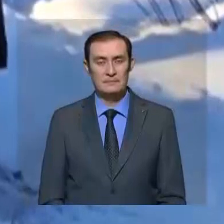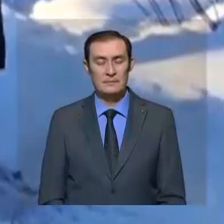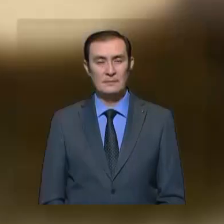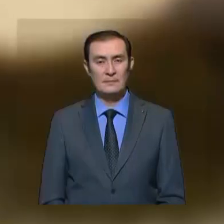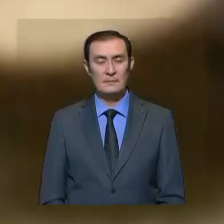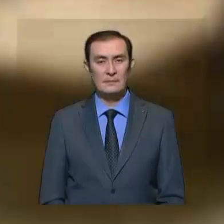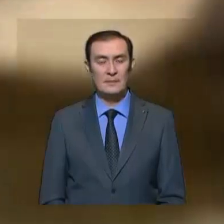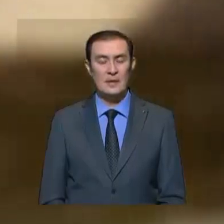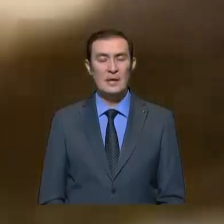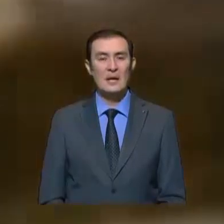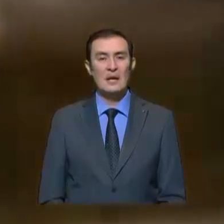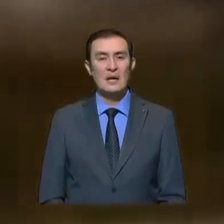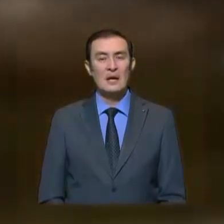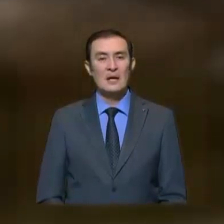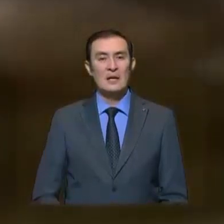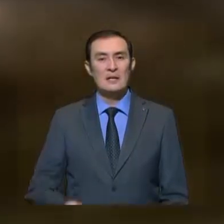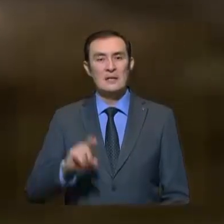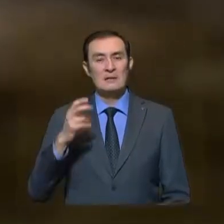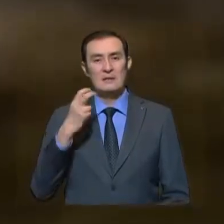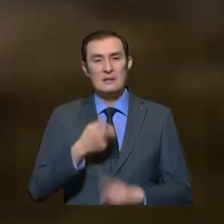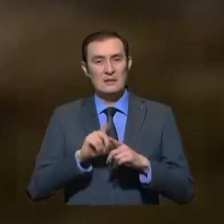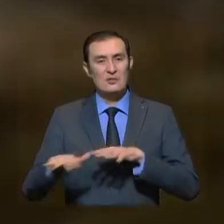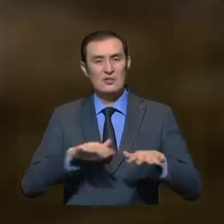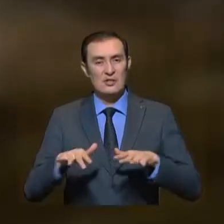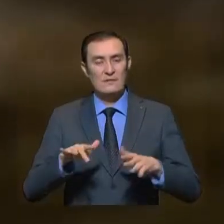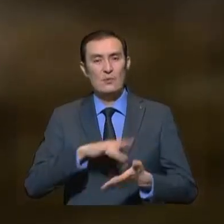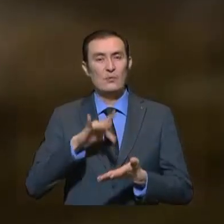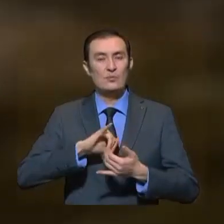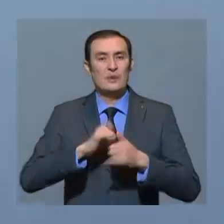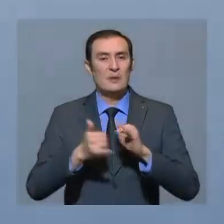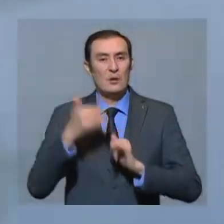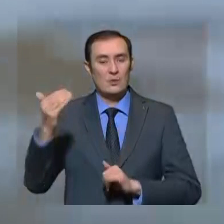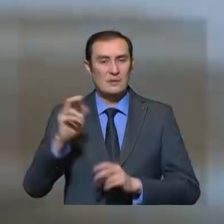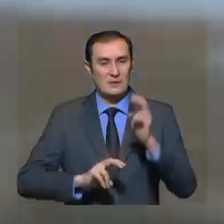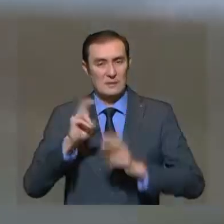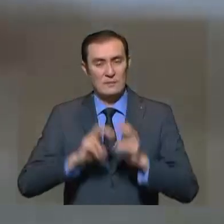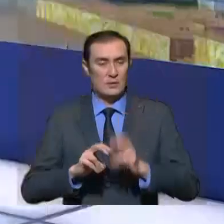и как по маслу едкая Жижа затопила территорию усть-каменогорского маслозавода